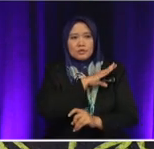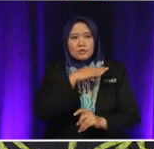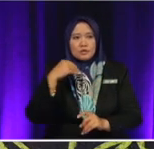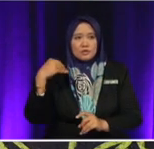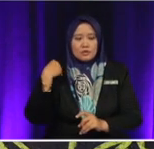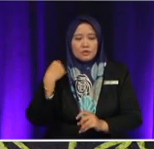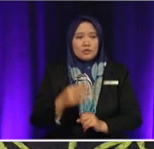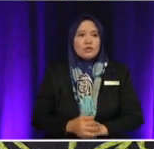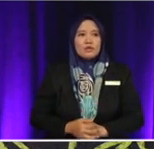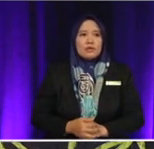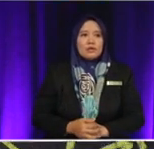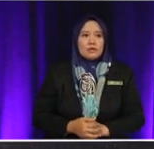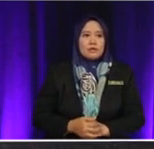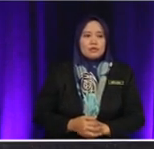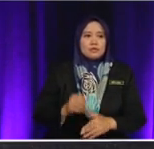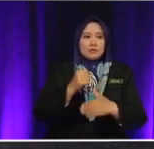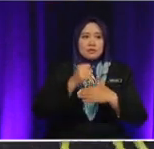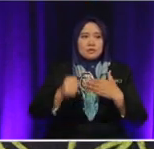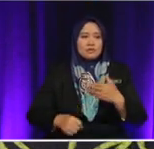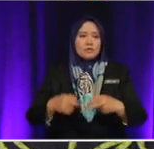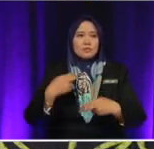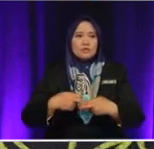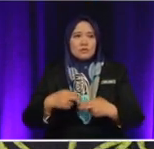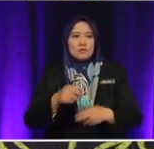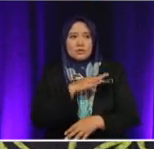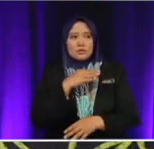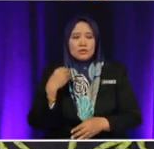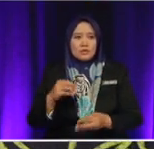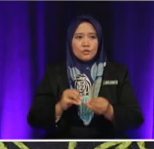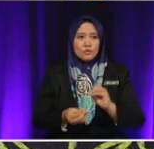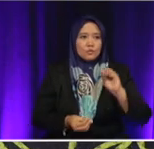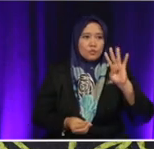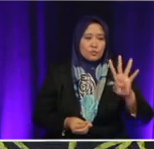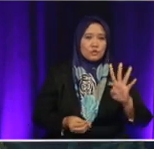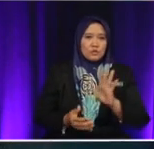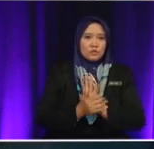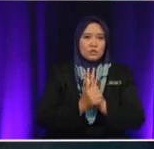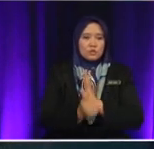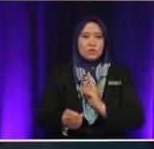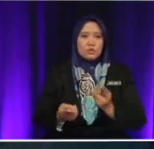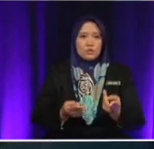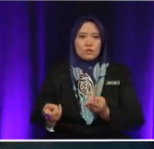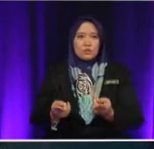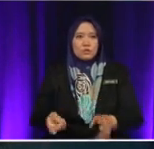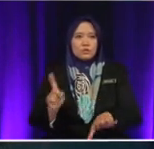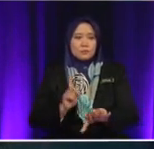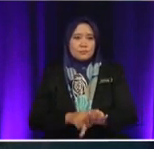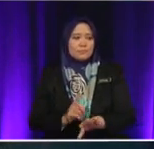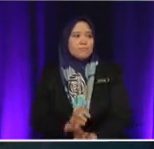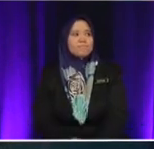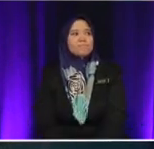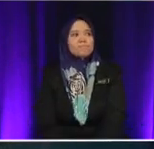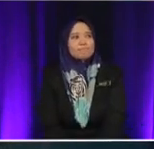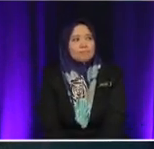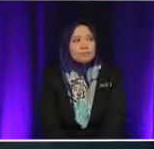Lagi satu apa? Silakan. Kemahiran mengurus masa. Okay. Betul ke cikgu? Nanti kita tunggu sebentar lagi. Okey, kita jawab lagi soalan